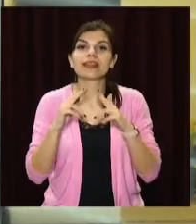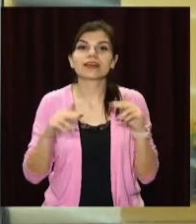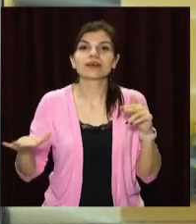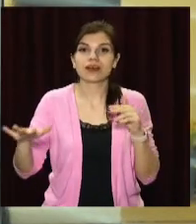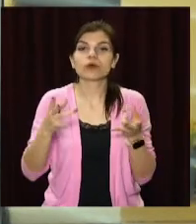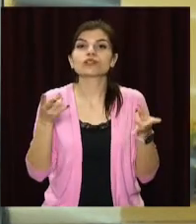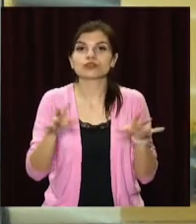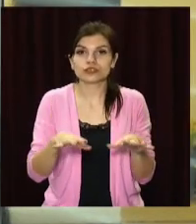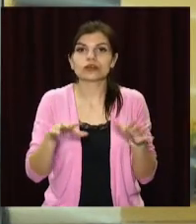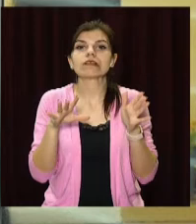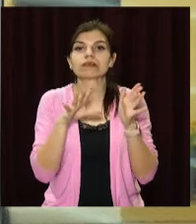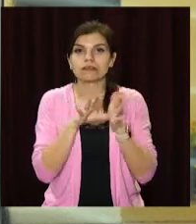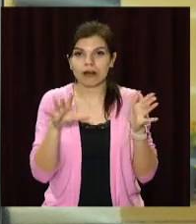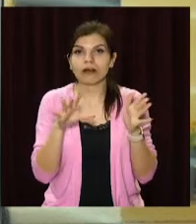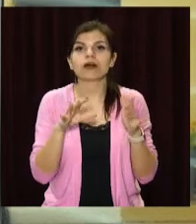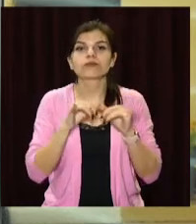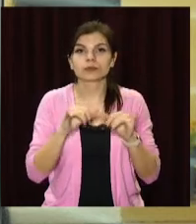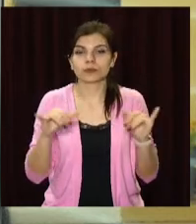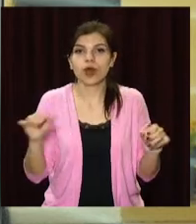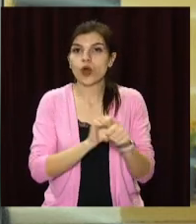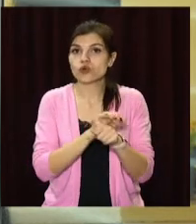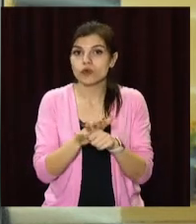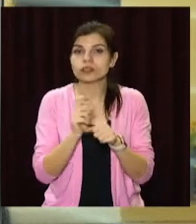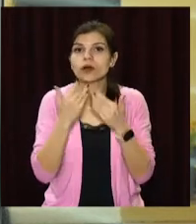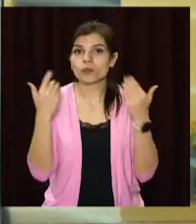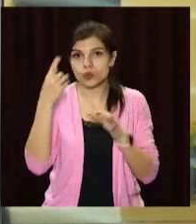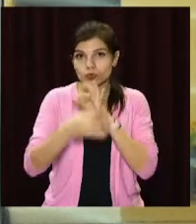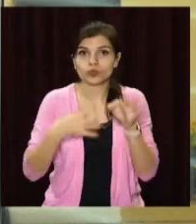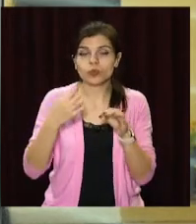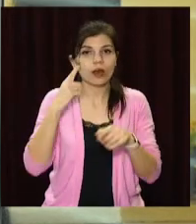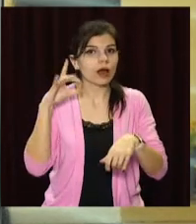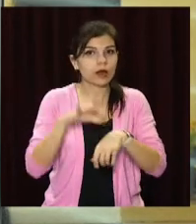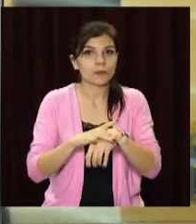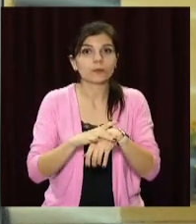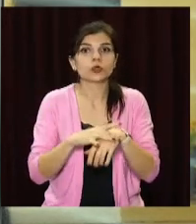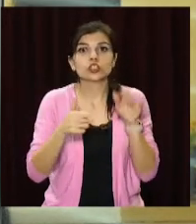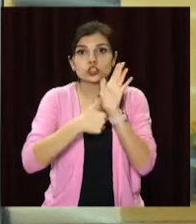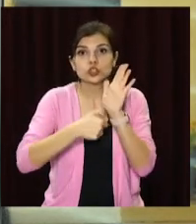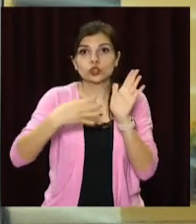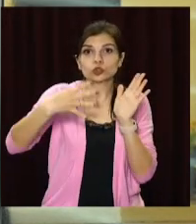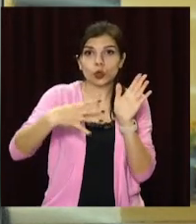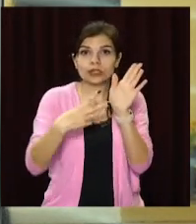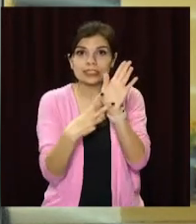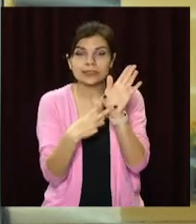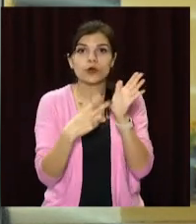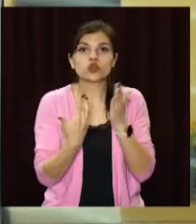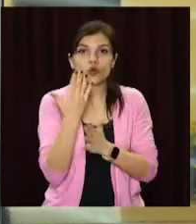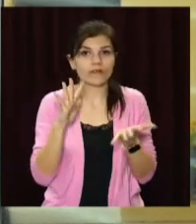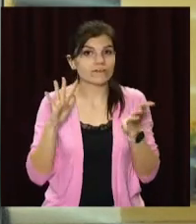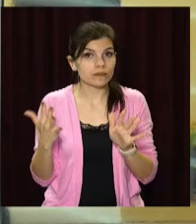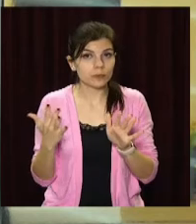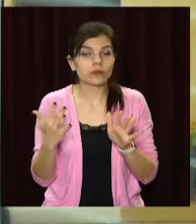Дніпропетровщина залишається в антилідерах за поширенням COVID. За останню добу в регіоні зафіксовані 647 нових